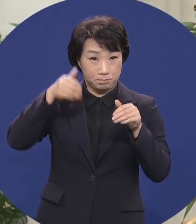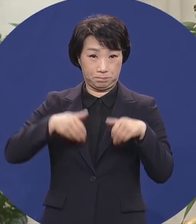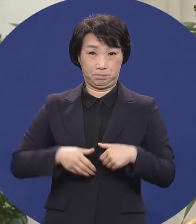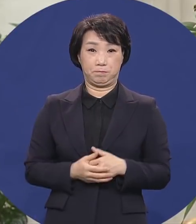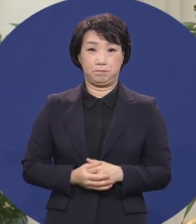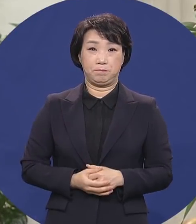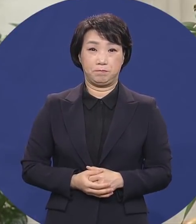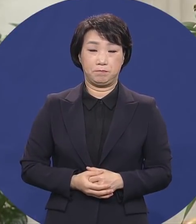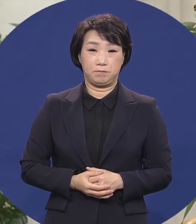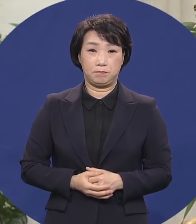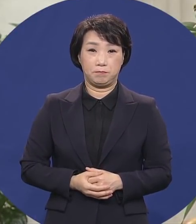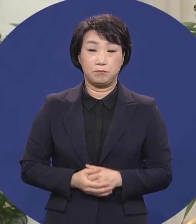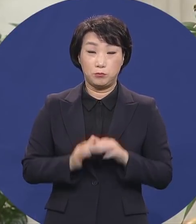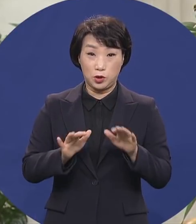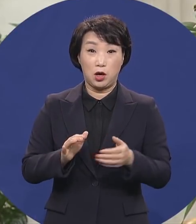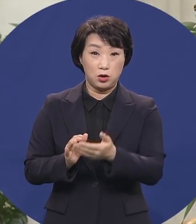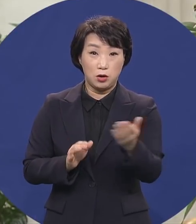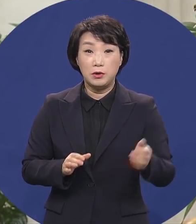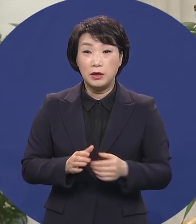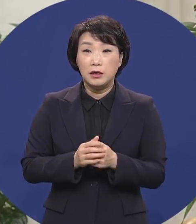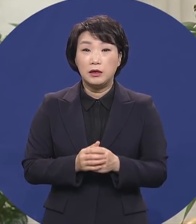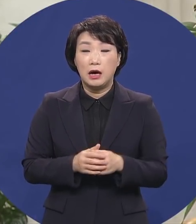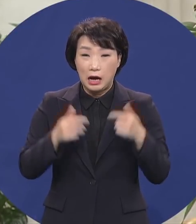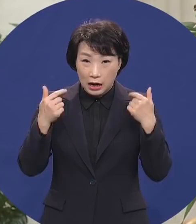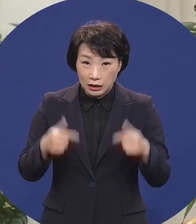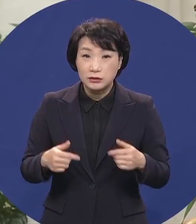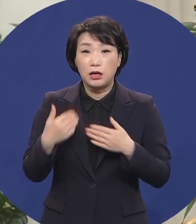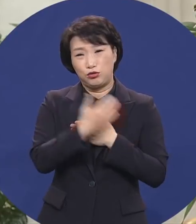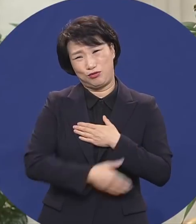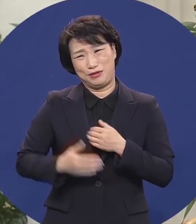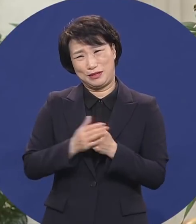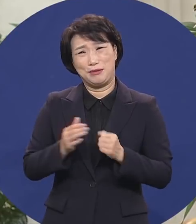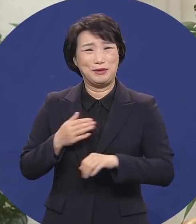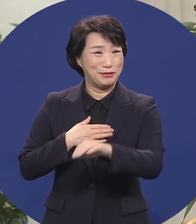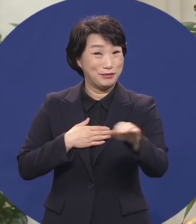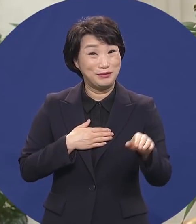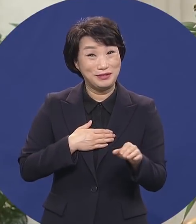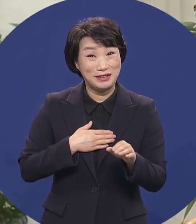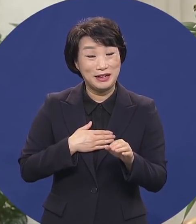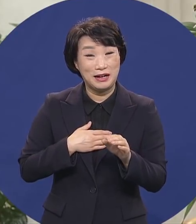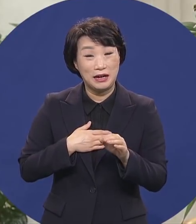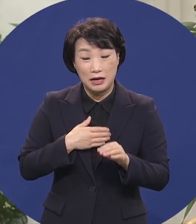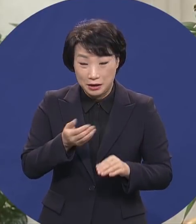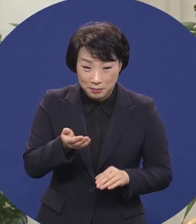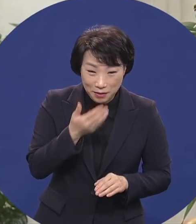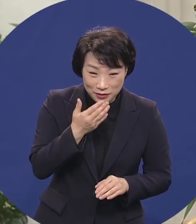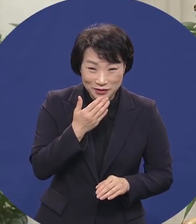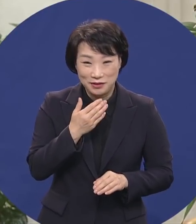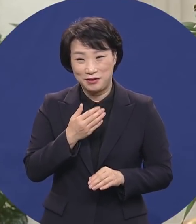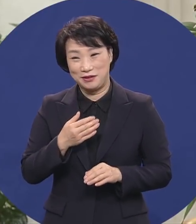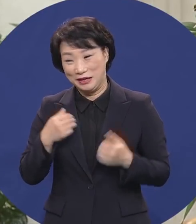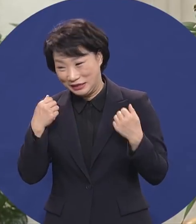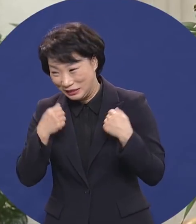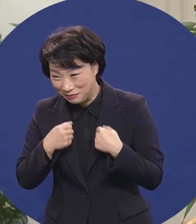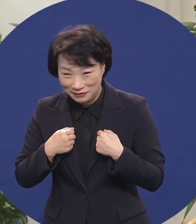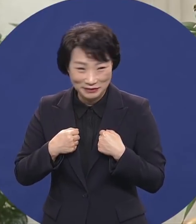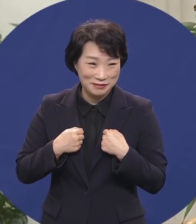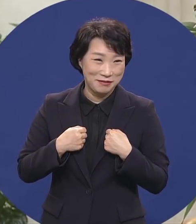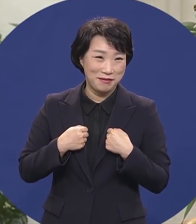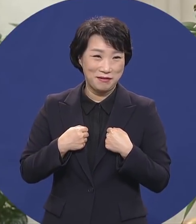거. 그래서 우리는 항상 육신 때문에 먹는 거, 입는